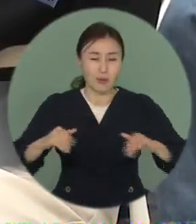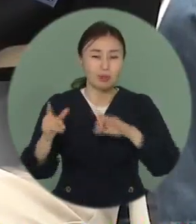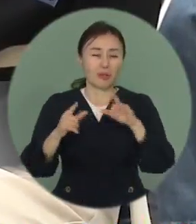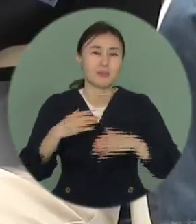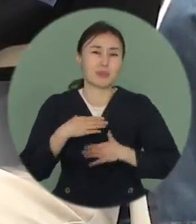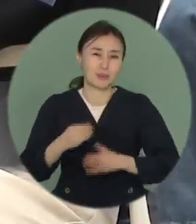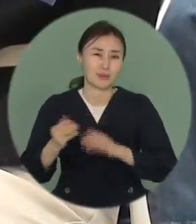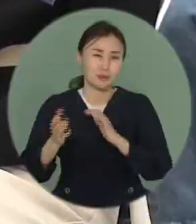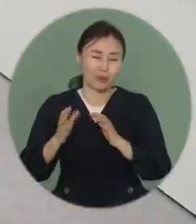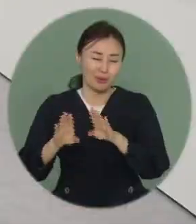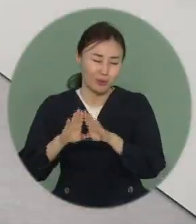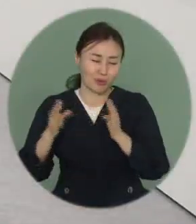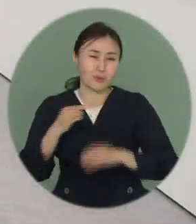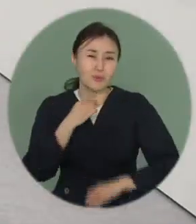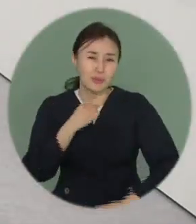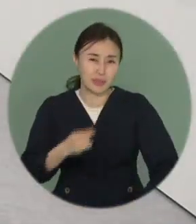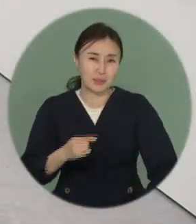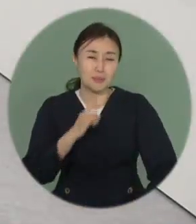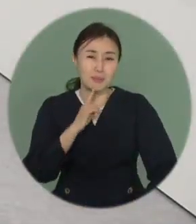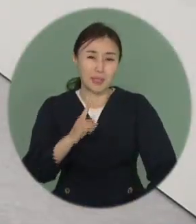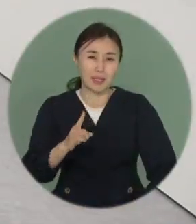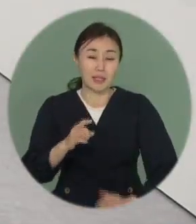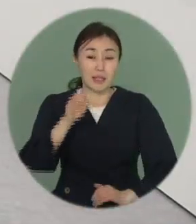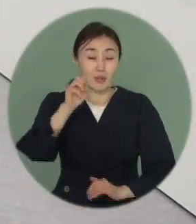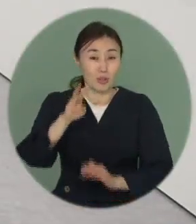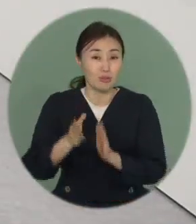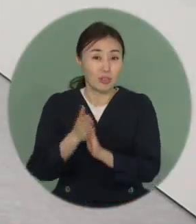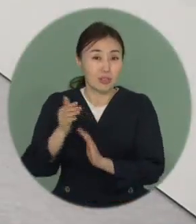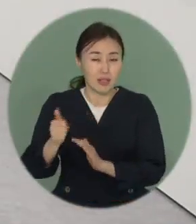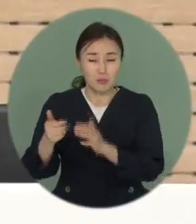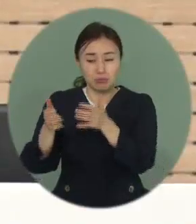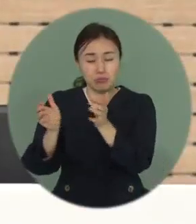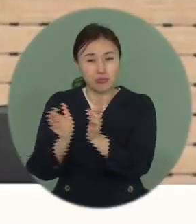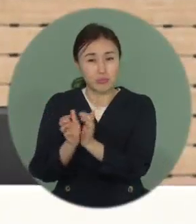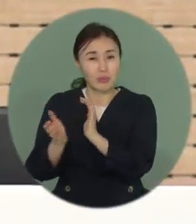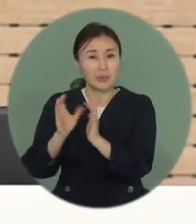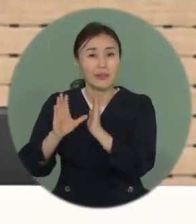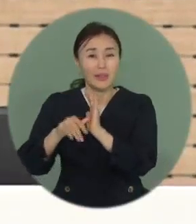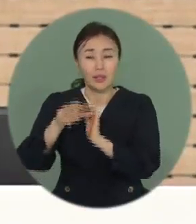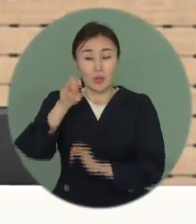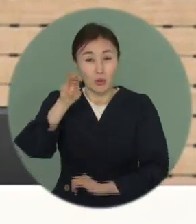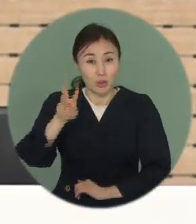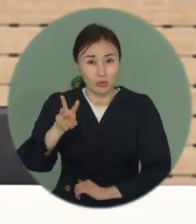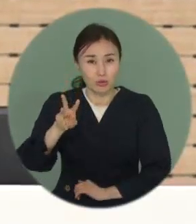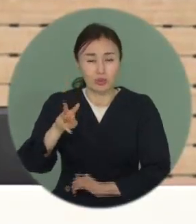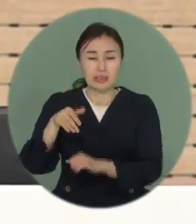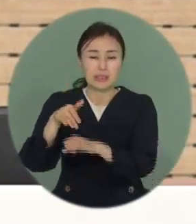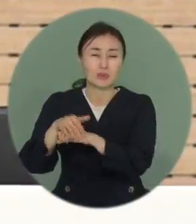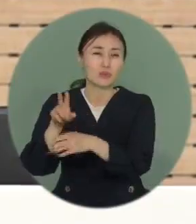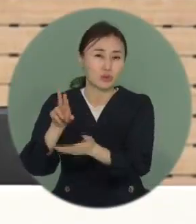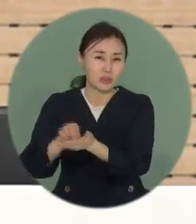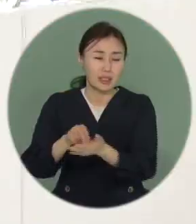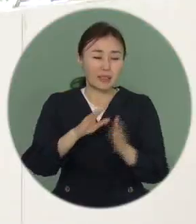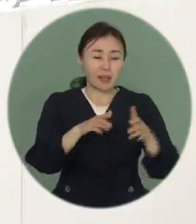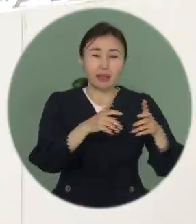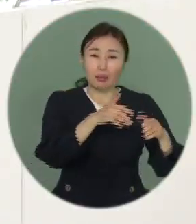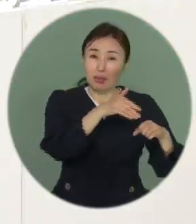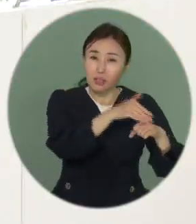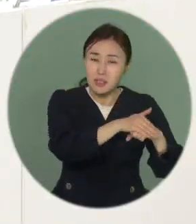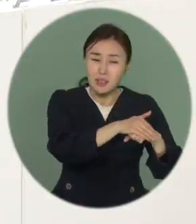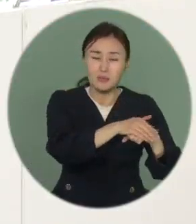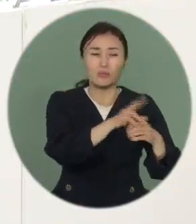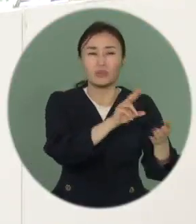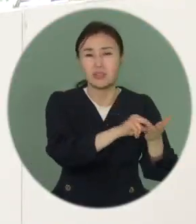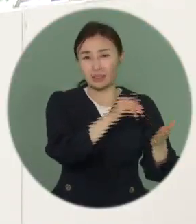것으로 생각한다고 말했습니다 강장은 간부회의에서 광주에는 광주에 전남에는 전남의 현안이